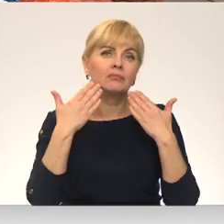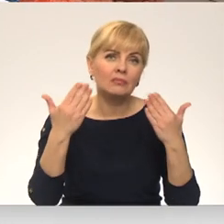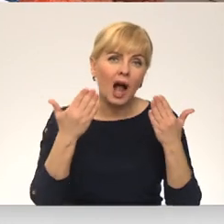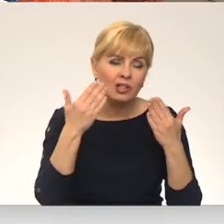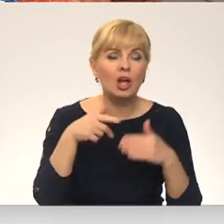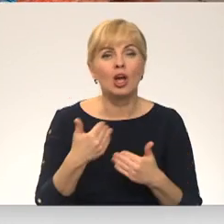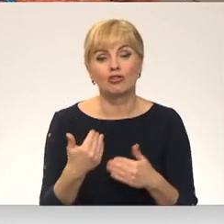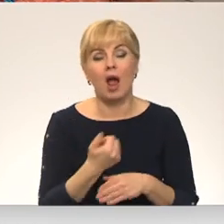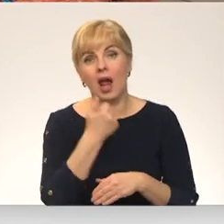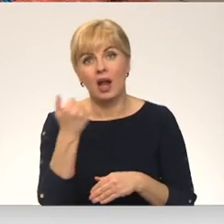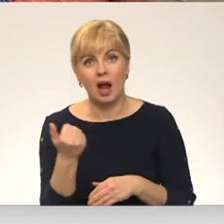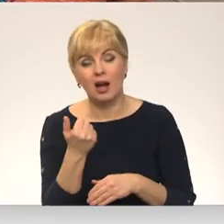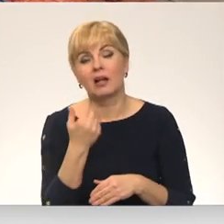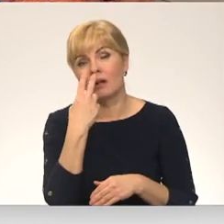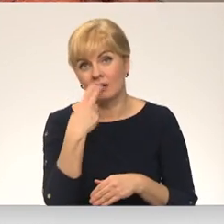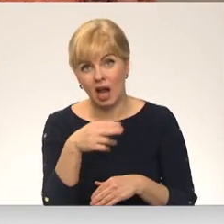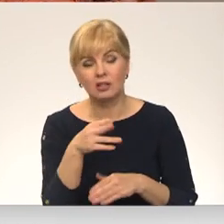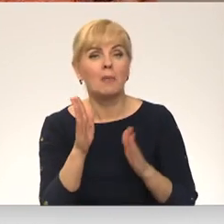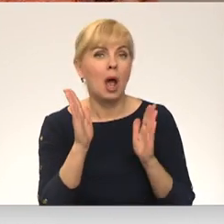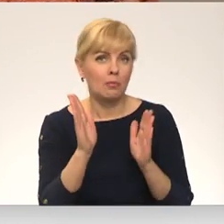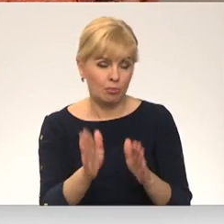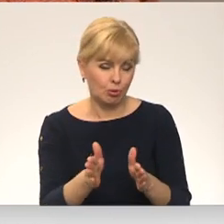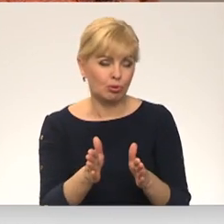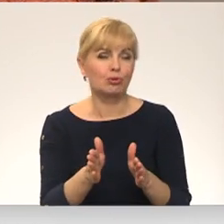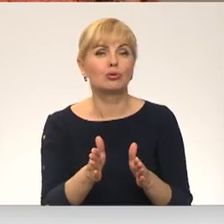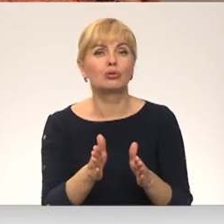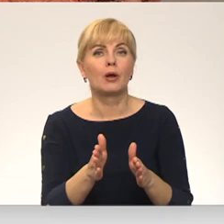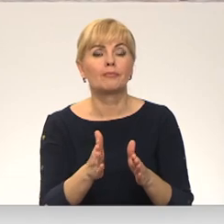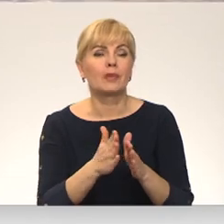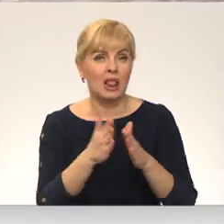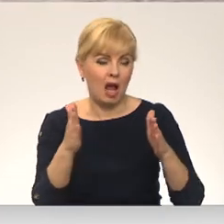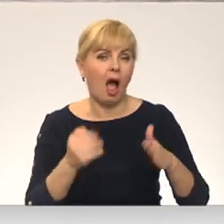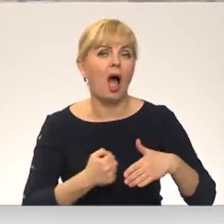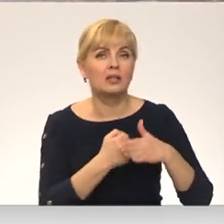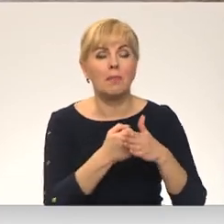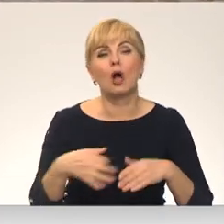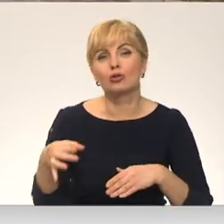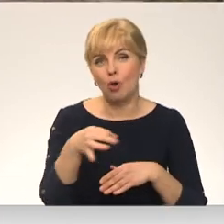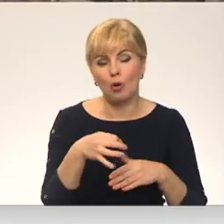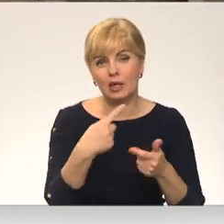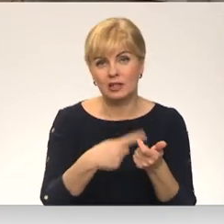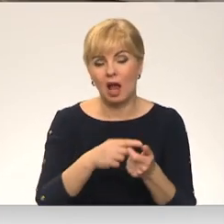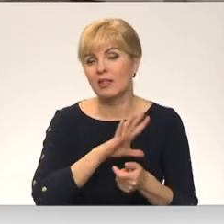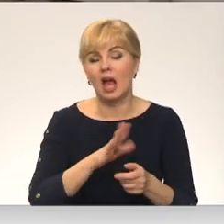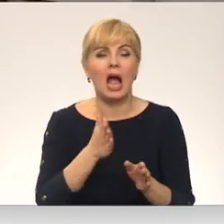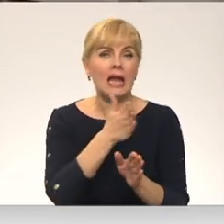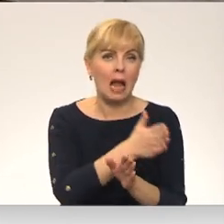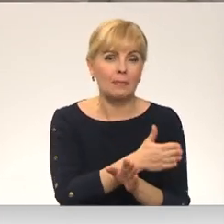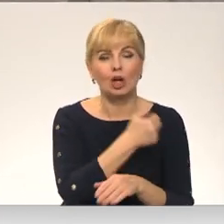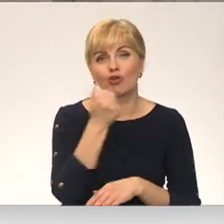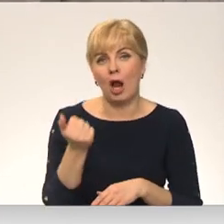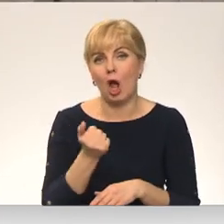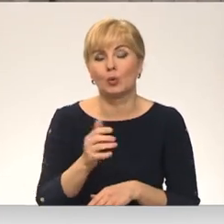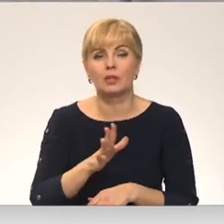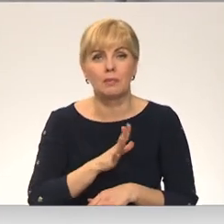Šajā gadā mēs redzam, ka būs lielākais atbalstīto organizāciju skaits nekā iepriekšējos gados tas ir